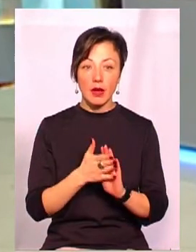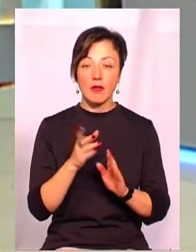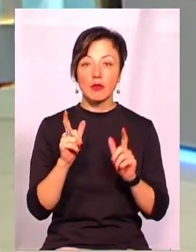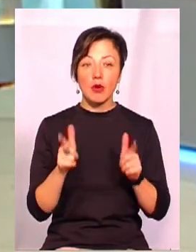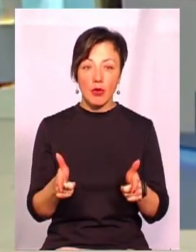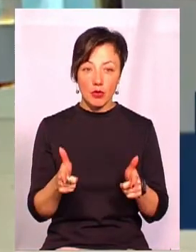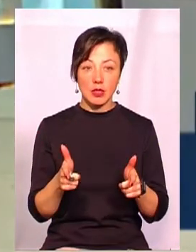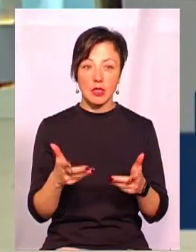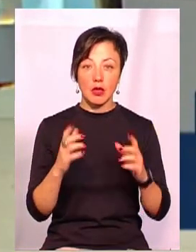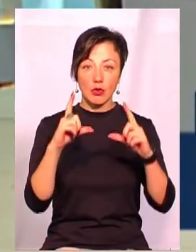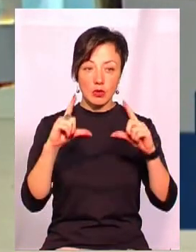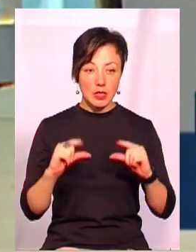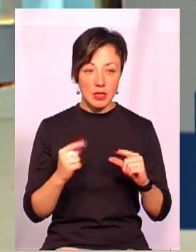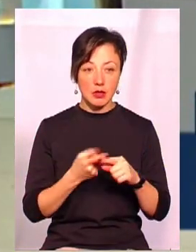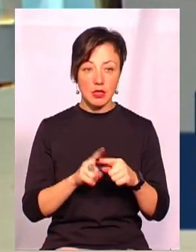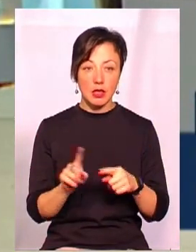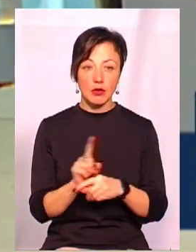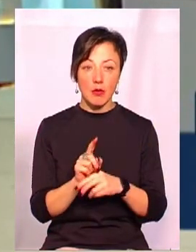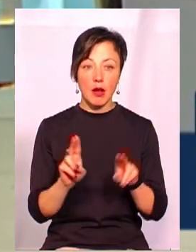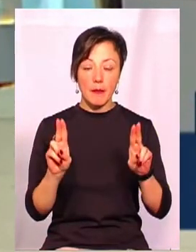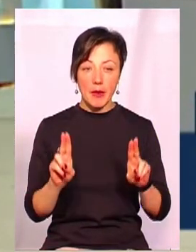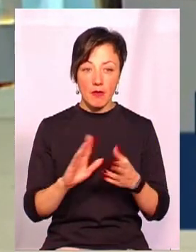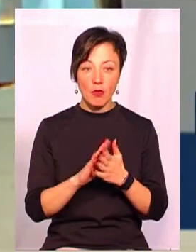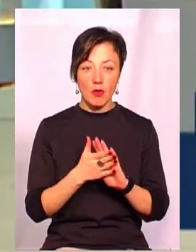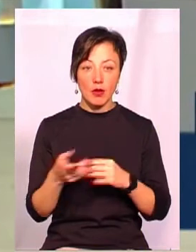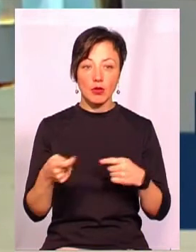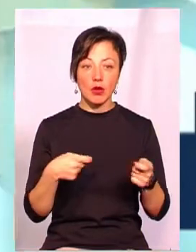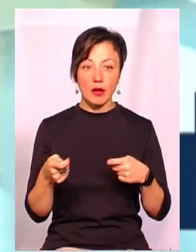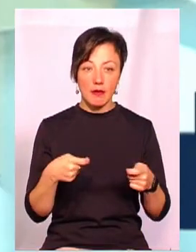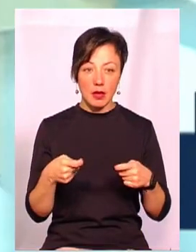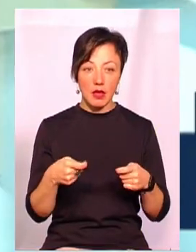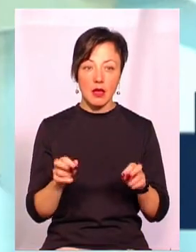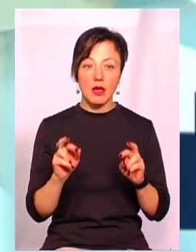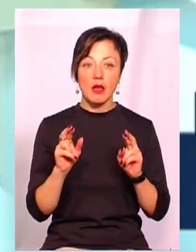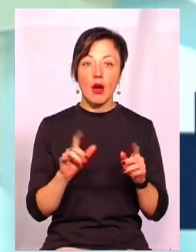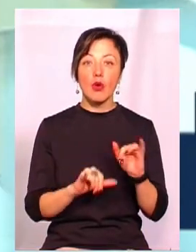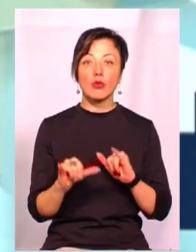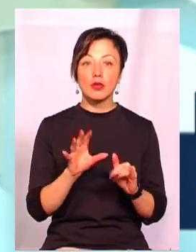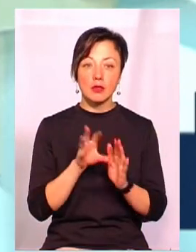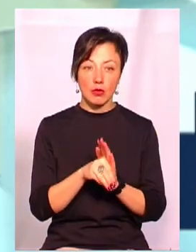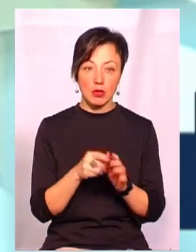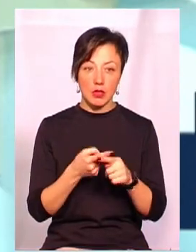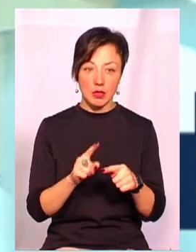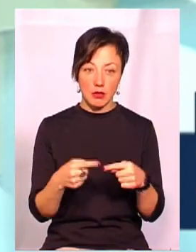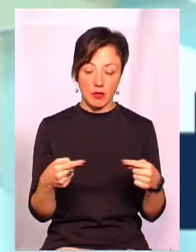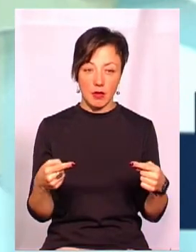він погоджується на якусь скидку, це є нормальні правила і умови торгівлі. Як, куди заносити цей